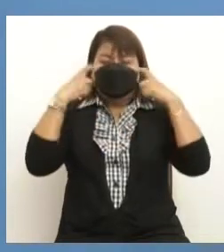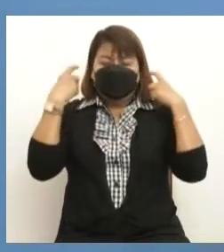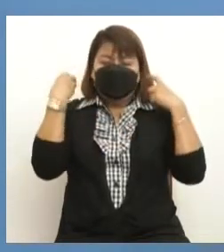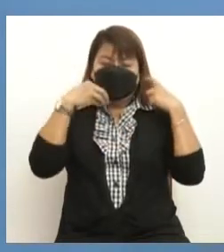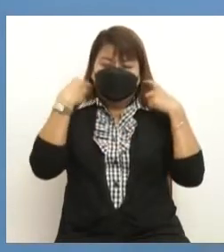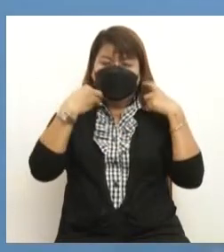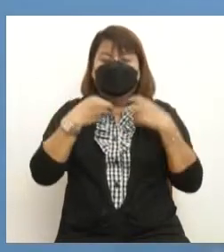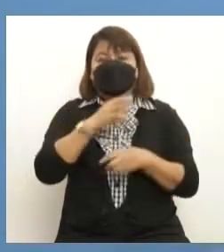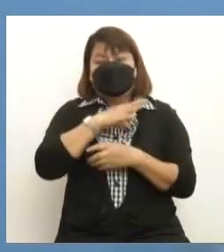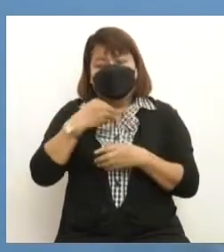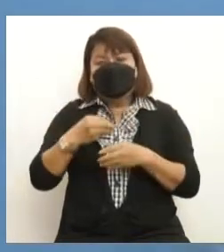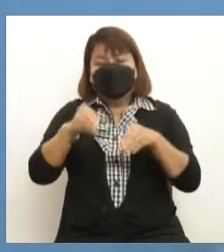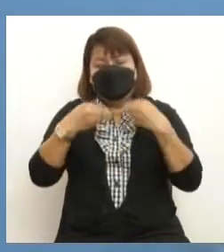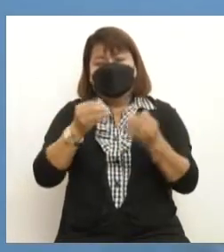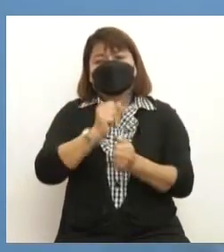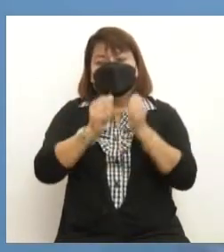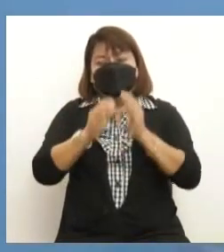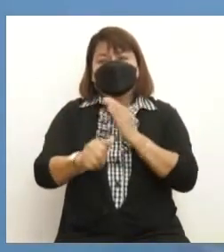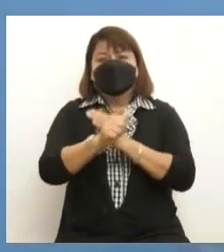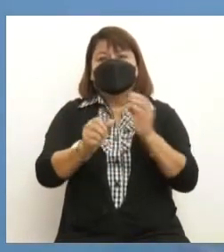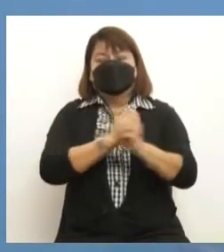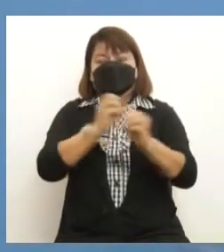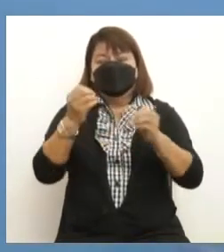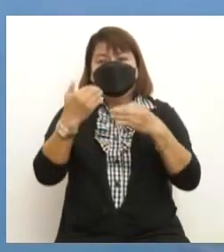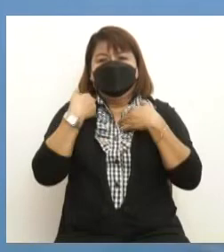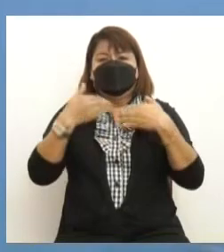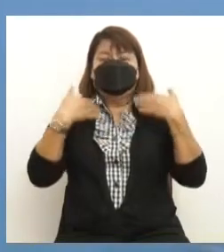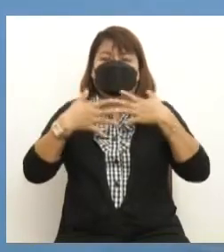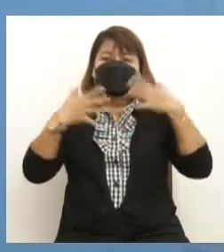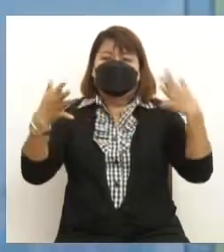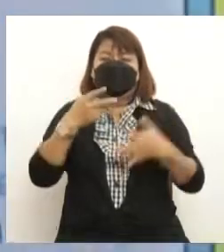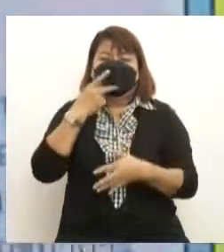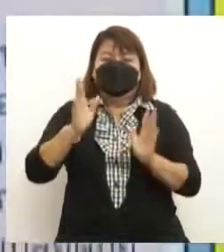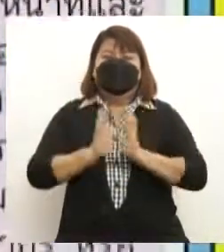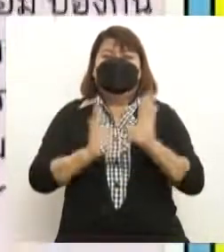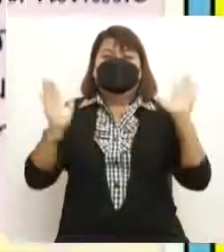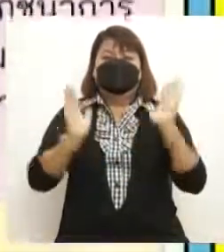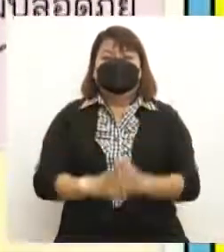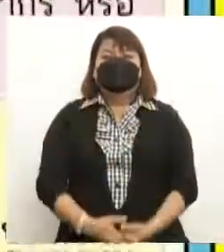ก็ขอให้ทุกคนปลอดภัยและมีความสุขมากๆค่ะขอบคุณค่ะ